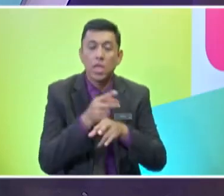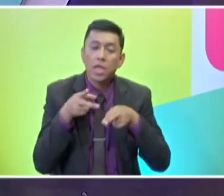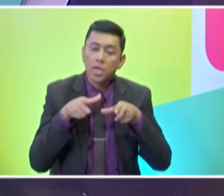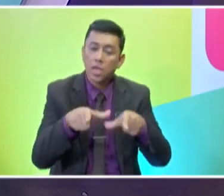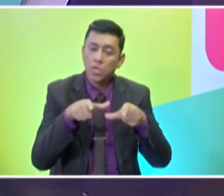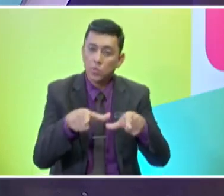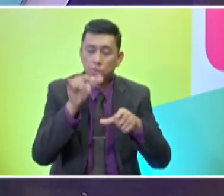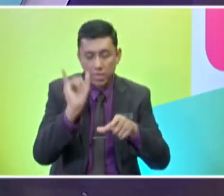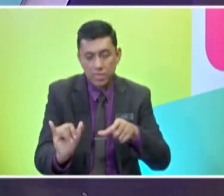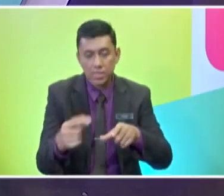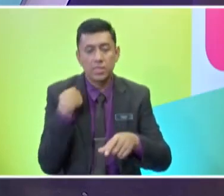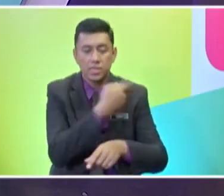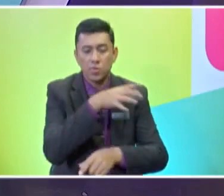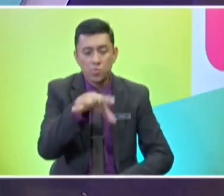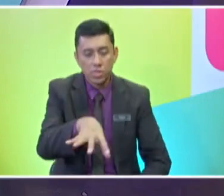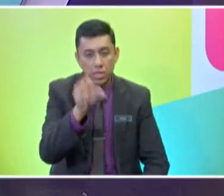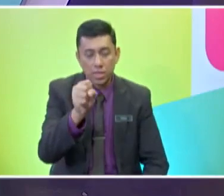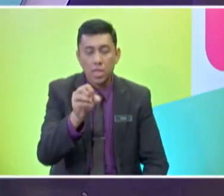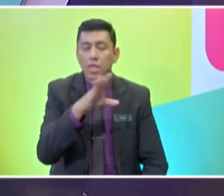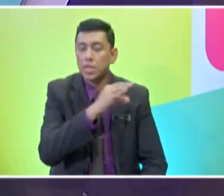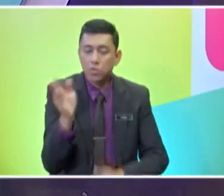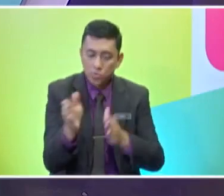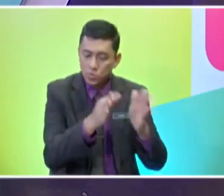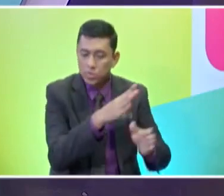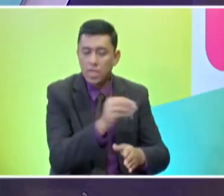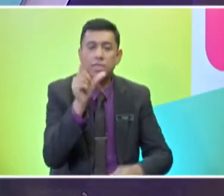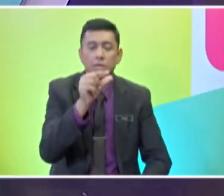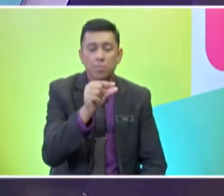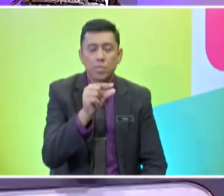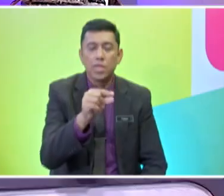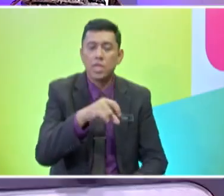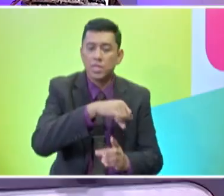kutip kita Susun dan tampan di sekeliling permukaan cahaya